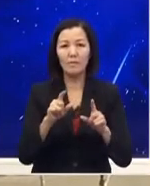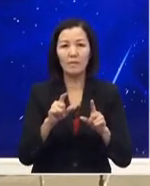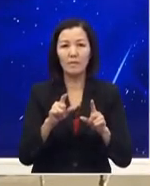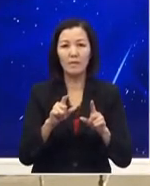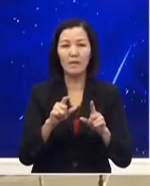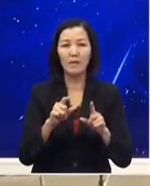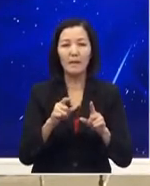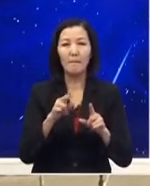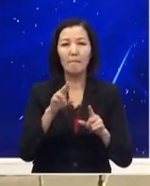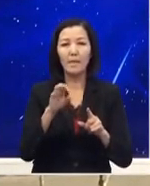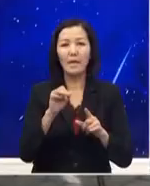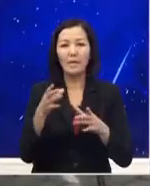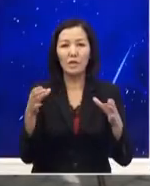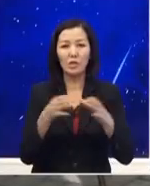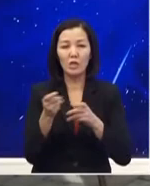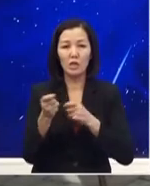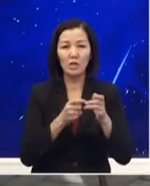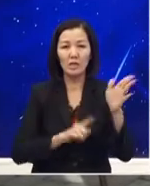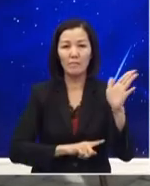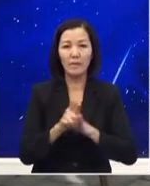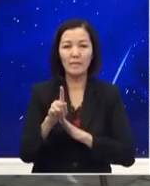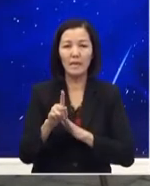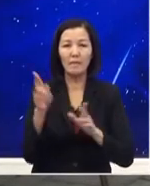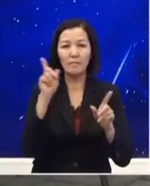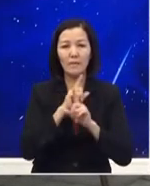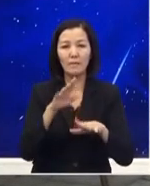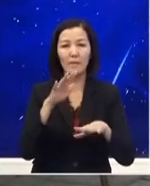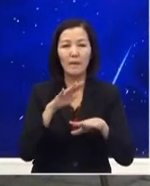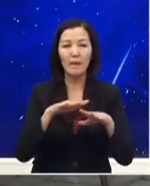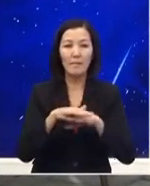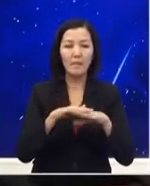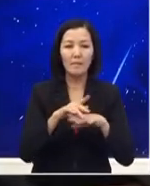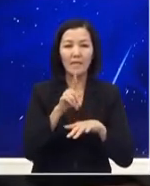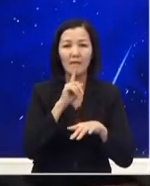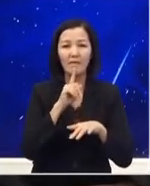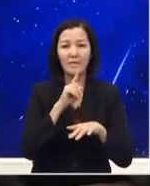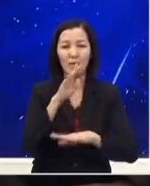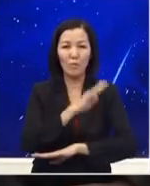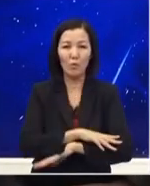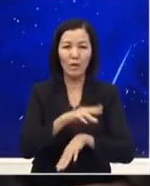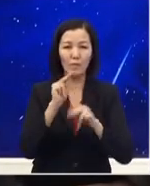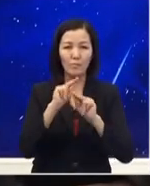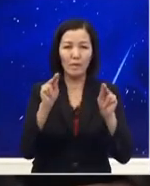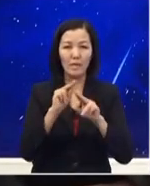пионер жетекшілігінен бастаған. Өз туған жеріндегі мектепте математика және физика пәндерінен сабақ берген.